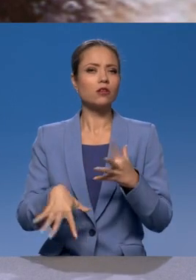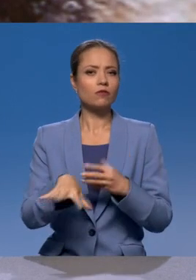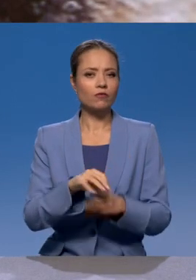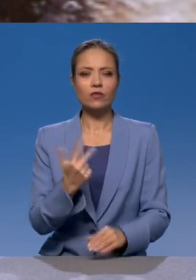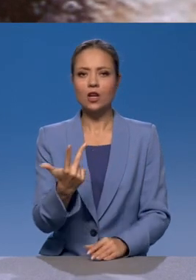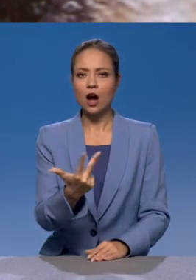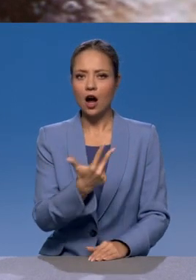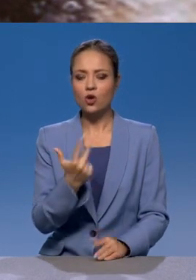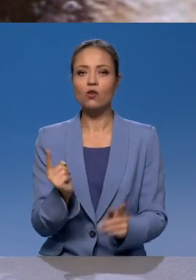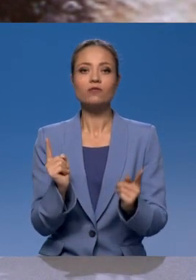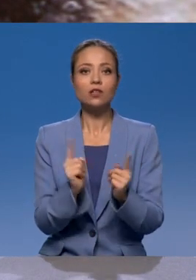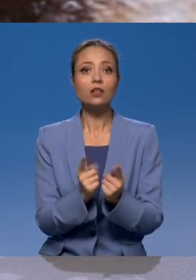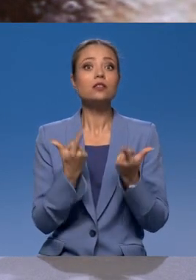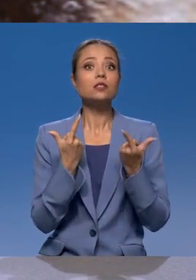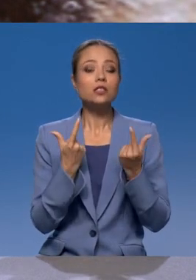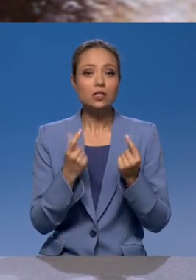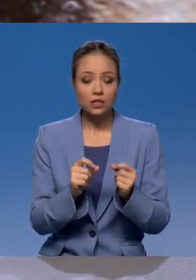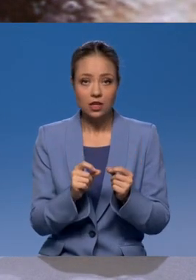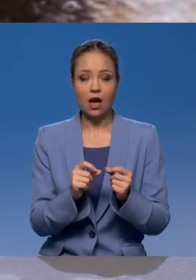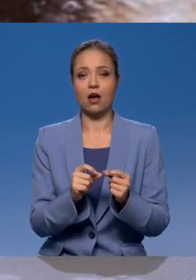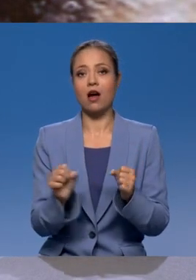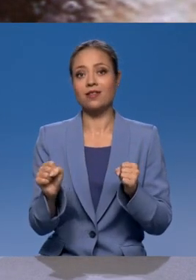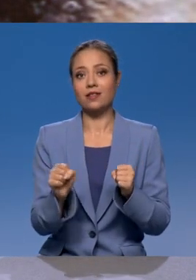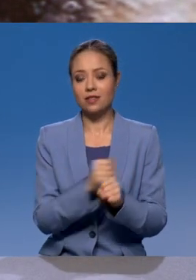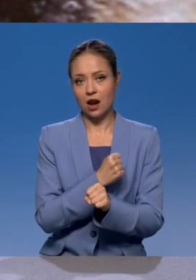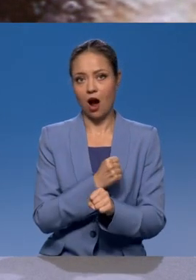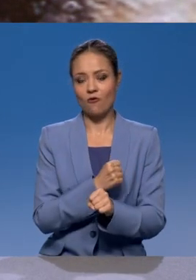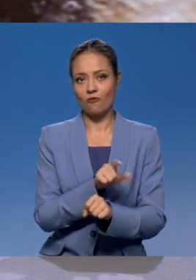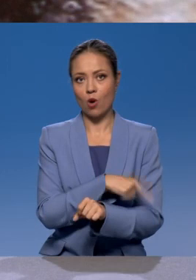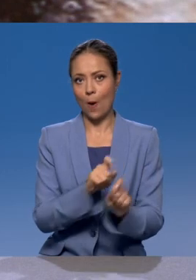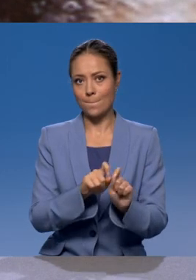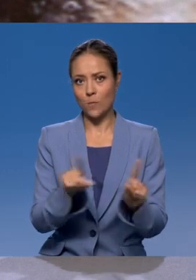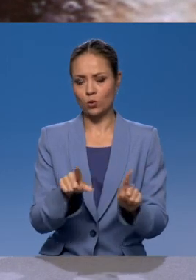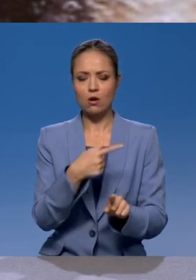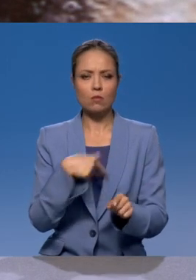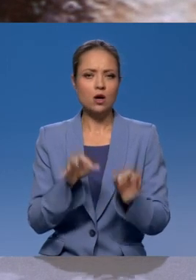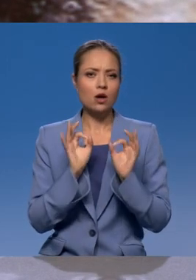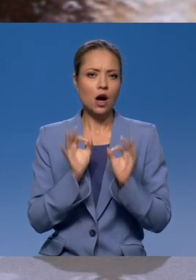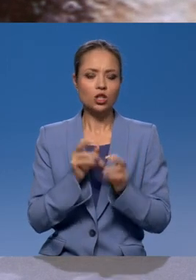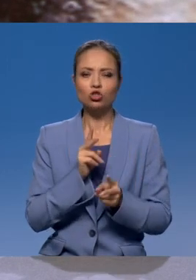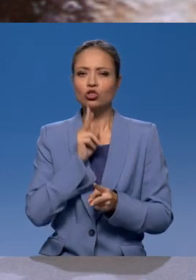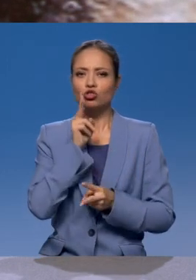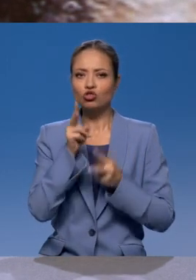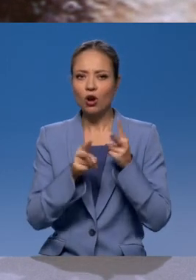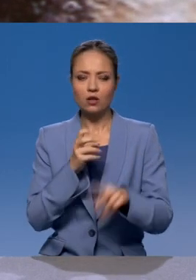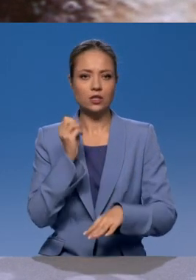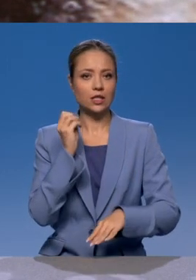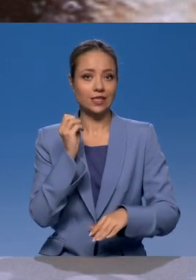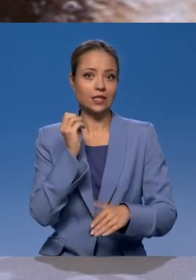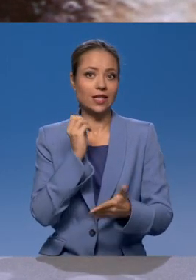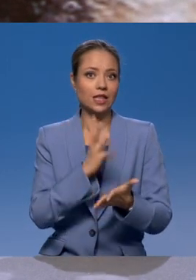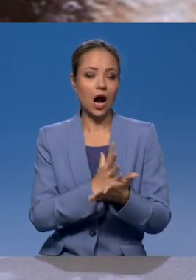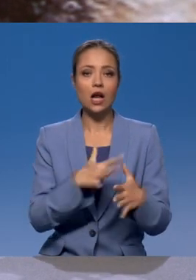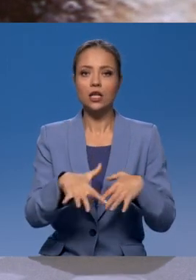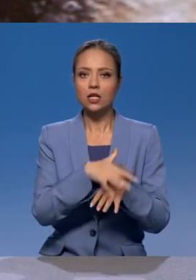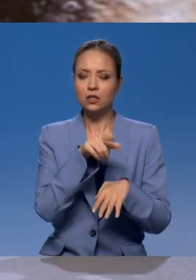в травмпункте. И мы, конечно, жаловались. И мы на центральный рынок жаловались, и мы